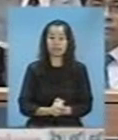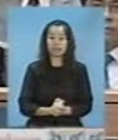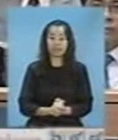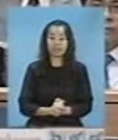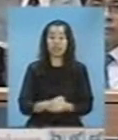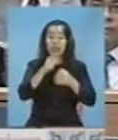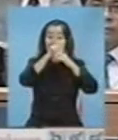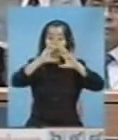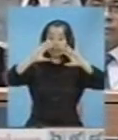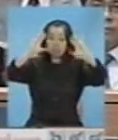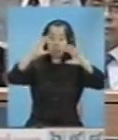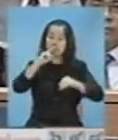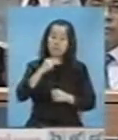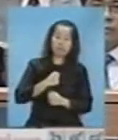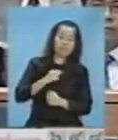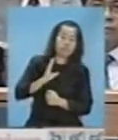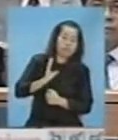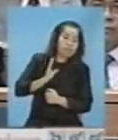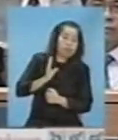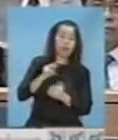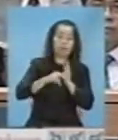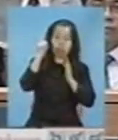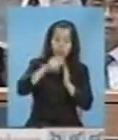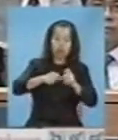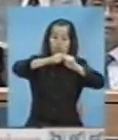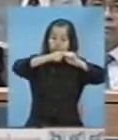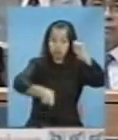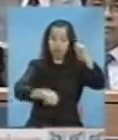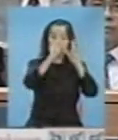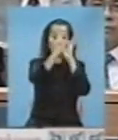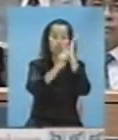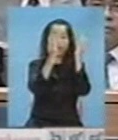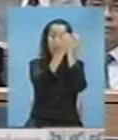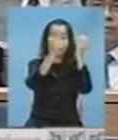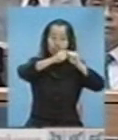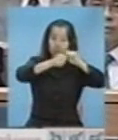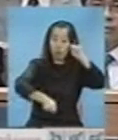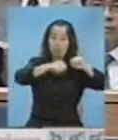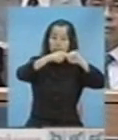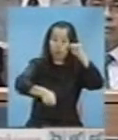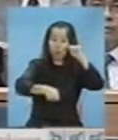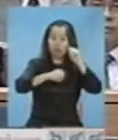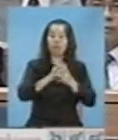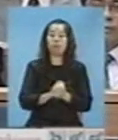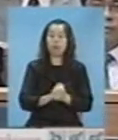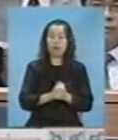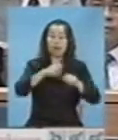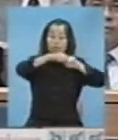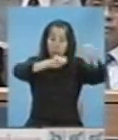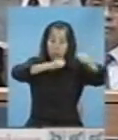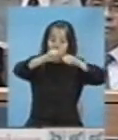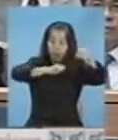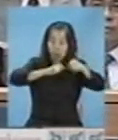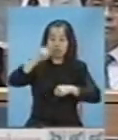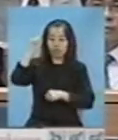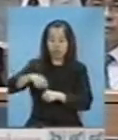รัฐบาลยืนกระต่ายขาเดียวอยู่อย่างเดียวว่าต้องฉีกรัฐธรรมนูญฉบับปัจจุบันทิ้งแล้วก็ตั้งสสร.ขึ้นม